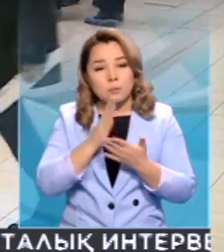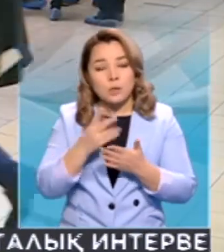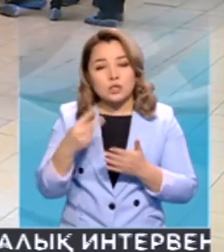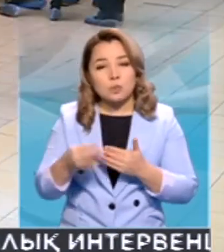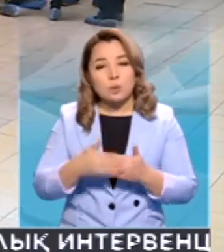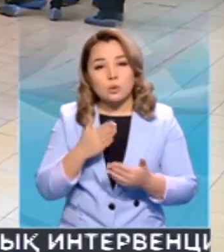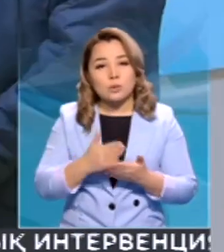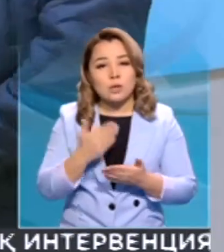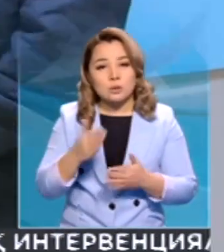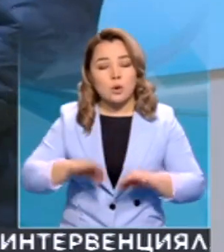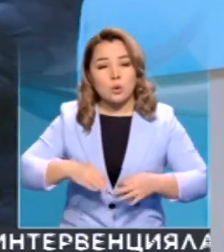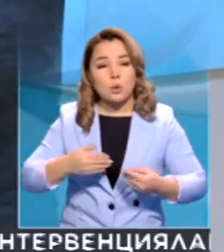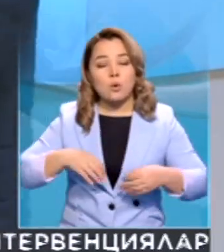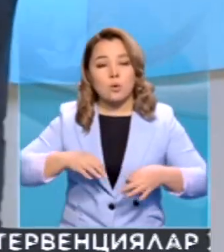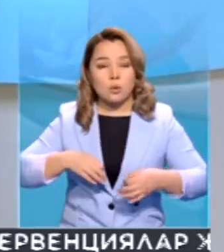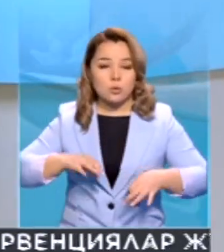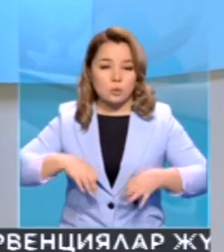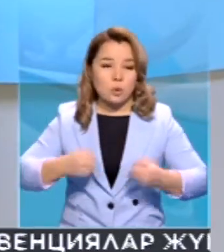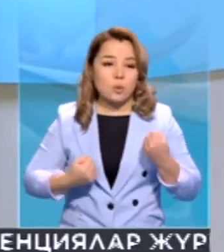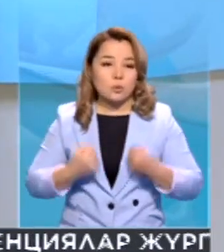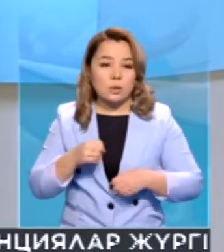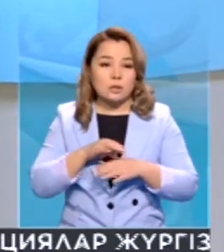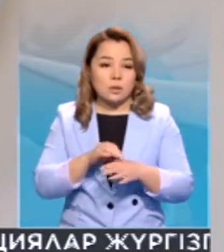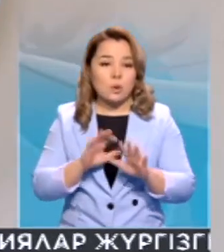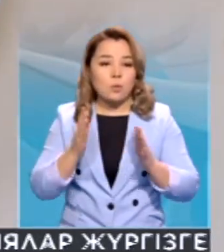20-ға жуық жол-көлік оқиғасы тіркелген.